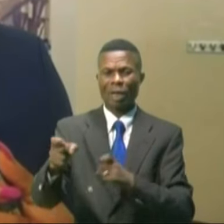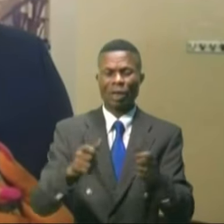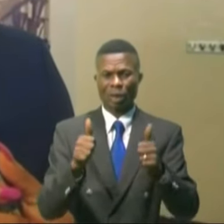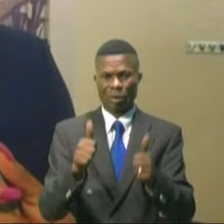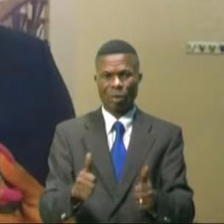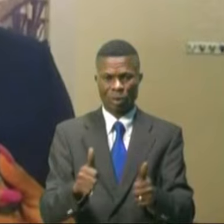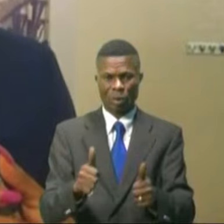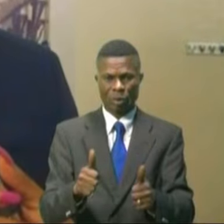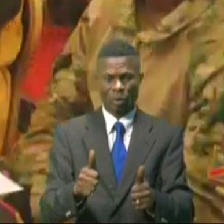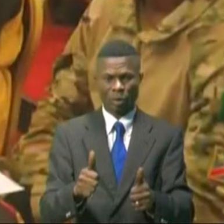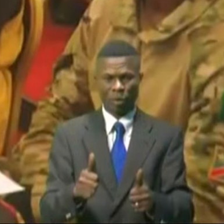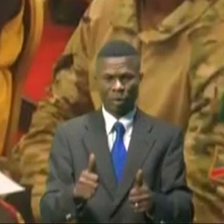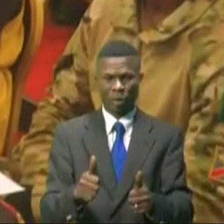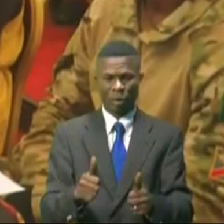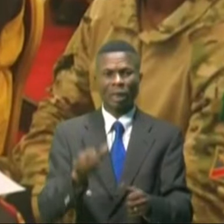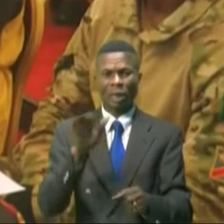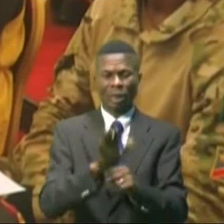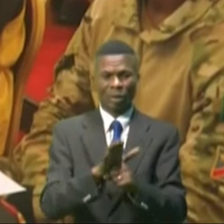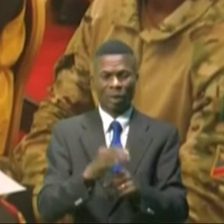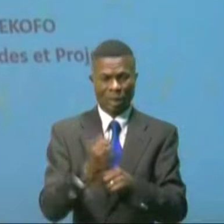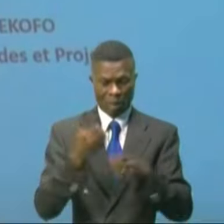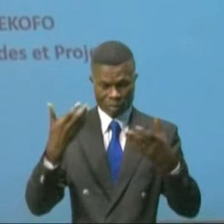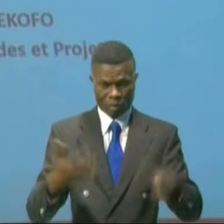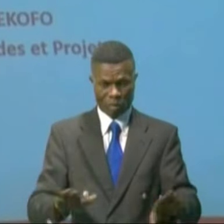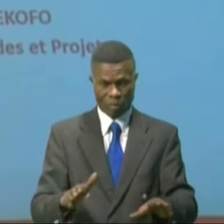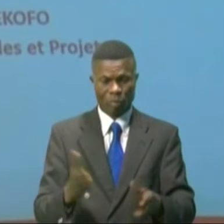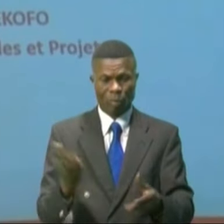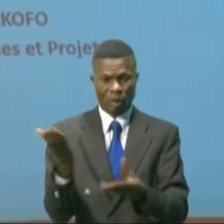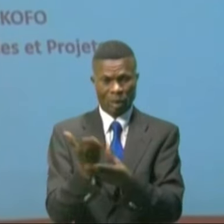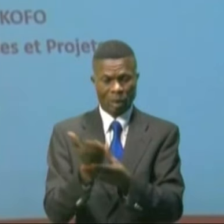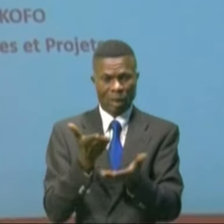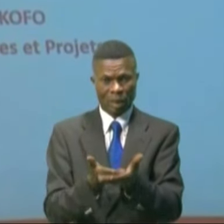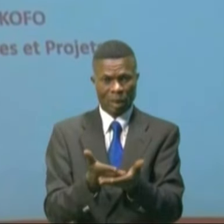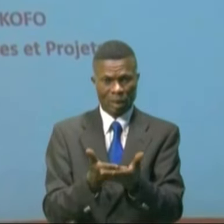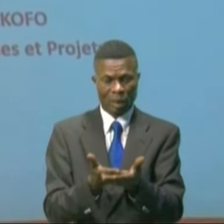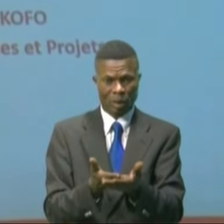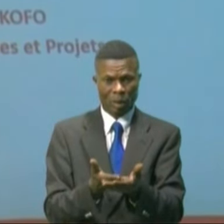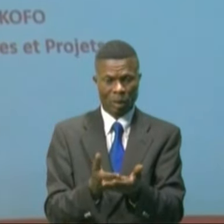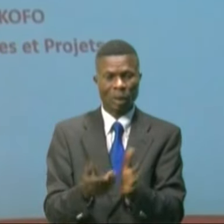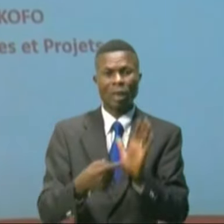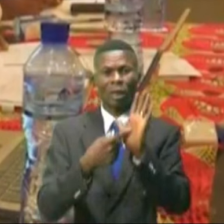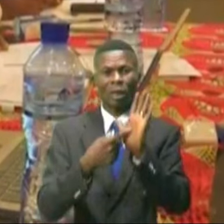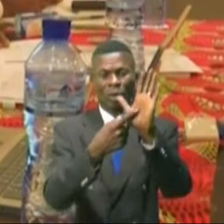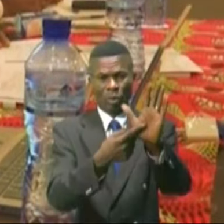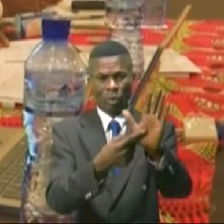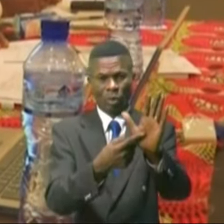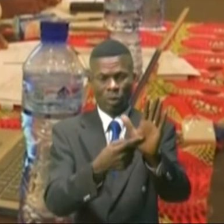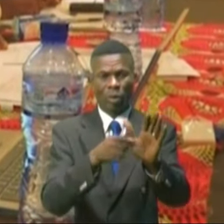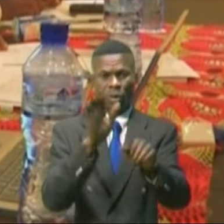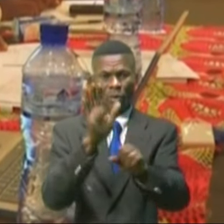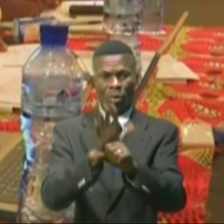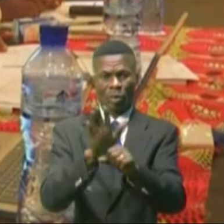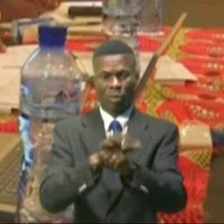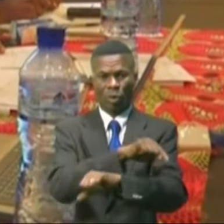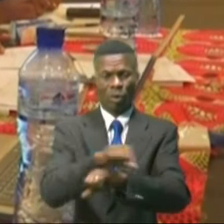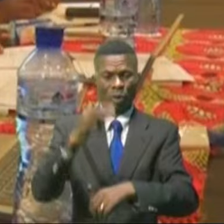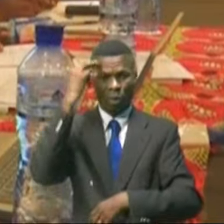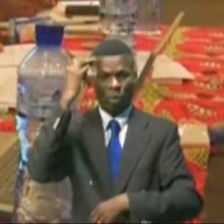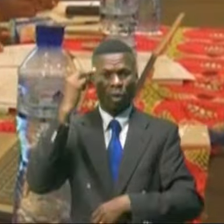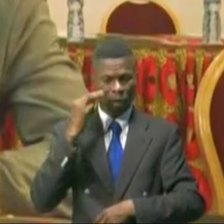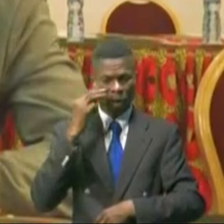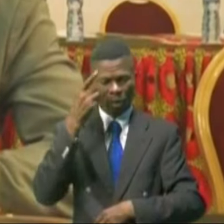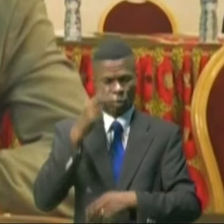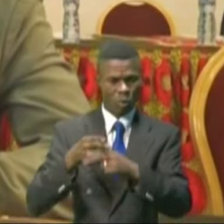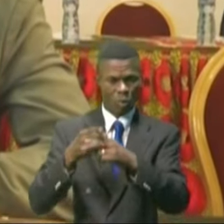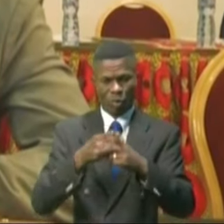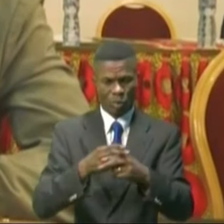de nos stocks. Après ces travaux, cette feuille de route sera également présentée aux différents ministères pour un suivi